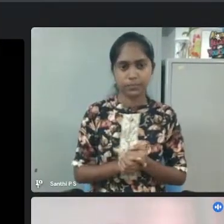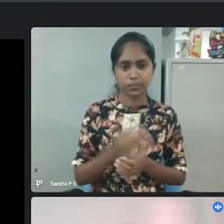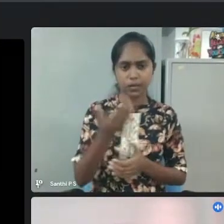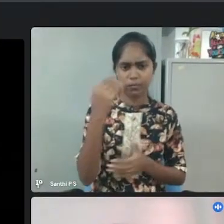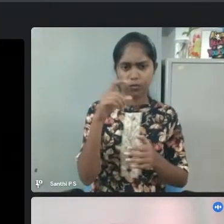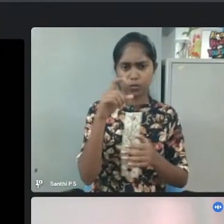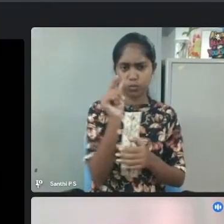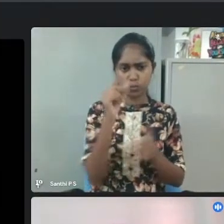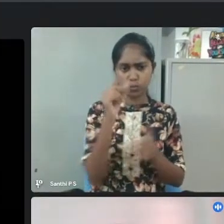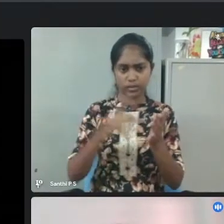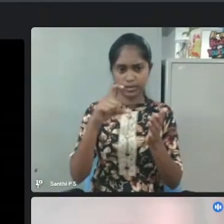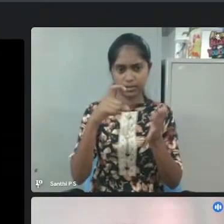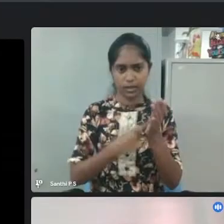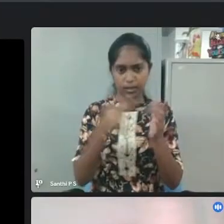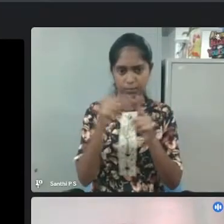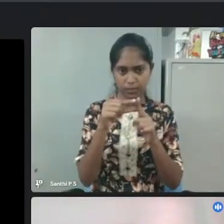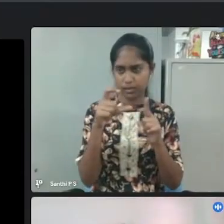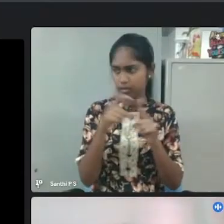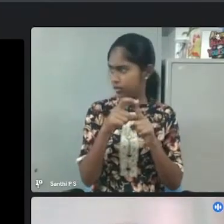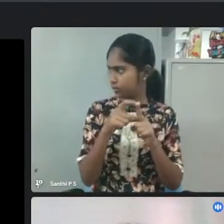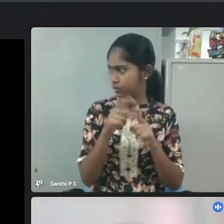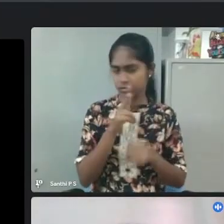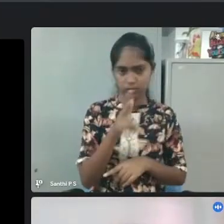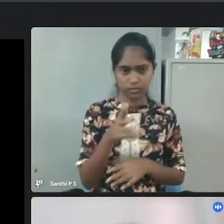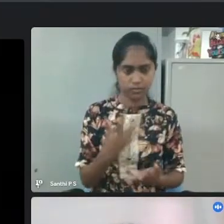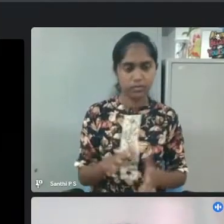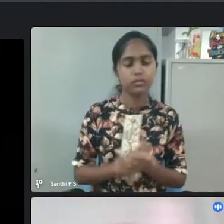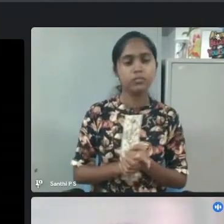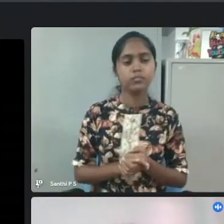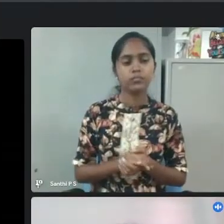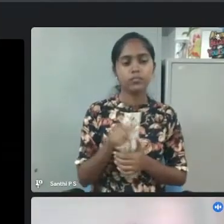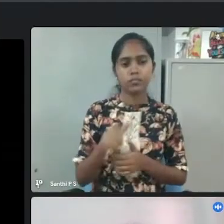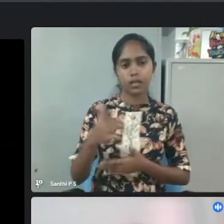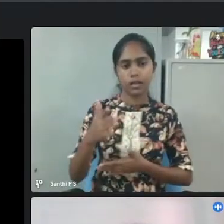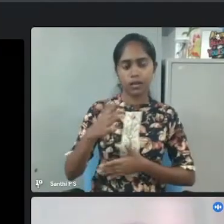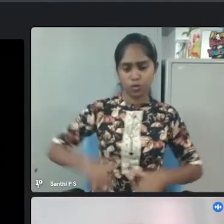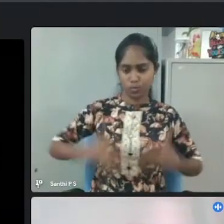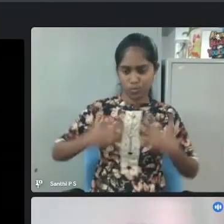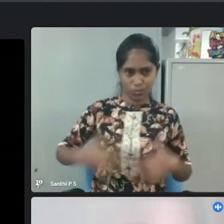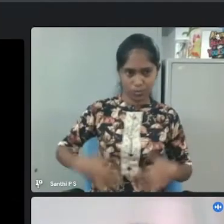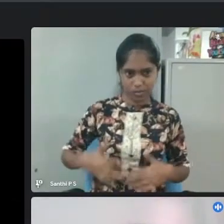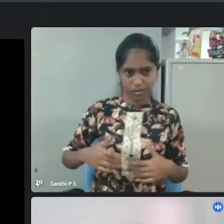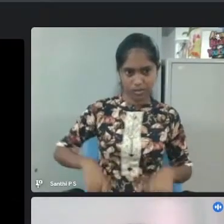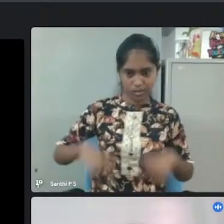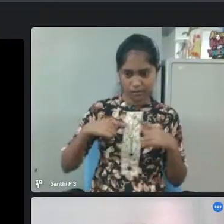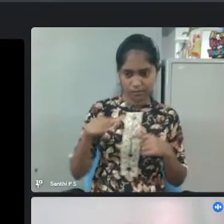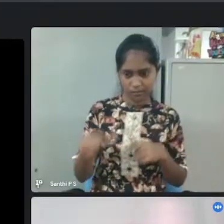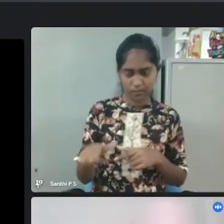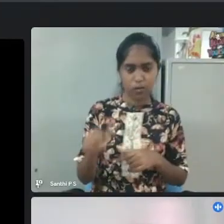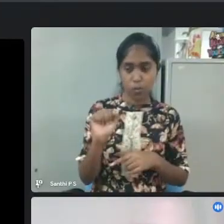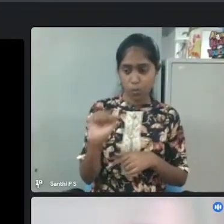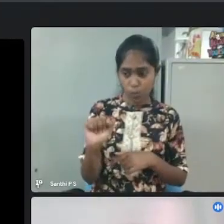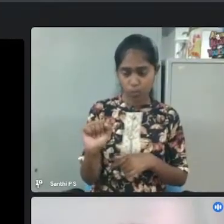CRPD കൺവെൻഷൻ. എല്ലാ ഭിന്നശേഷിയുള്ളവരുടെയും മനുഷ്യാവകാശങ്ങളെ അനുകൂലിക്കുകയും സംരക്ഷിക്കുകയും അത് ഉറപ്പാക്കുകയും